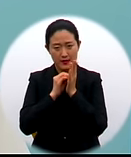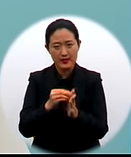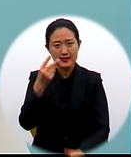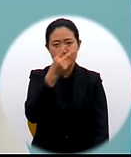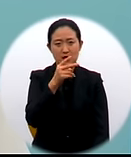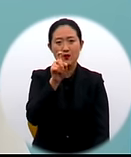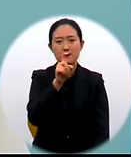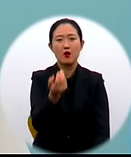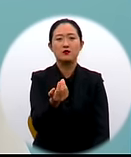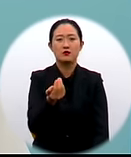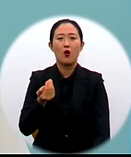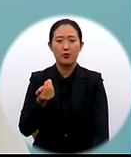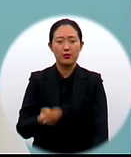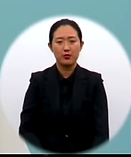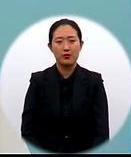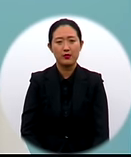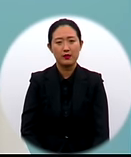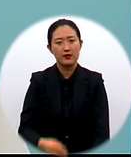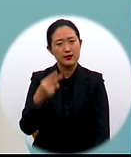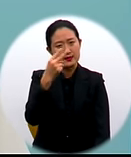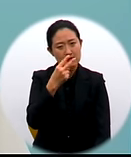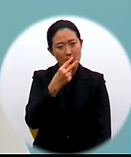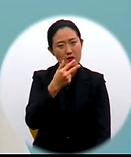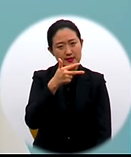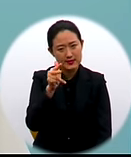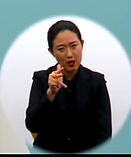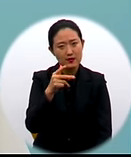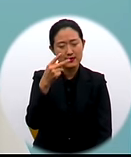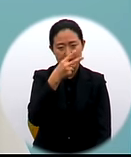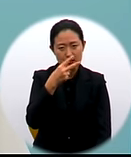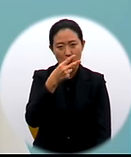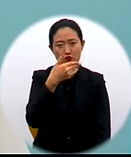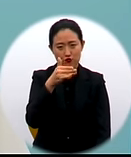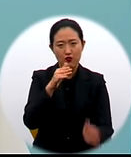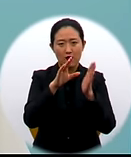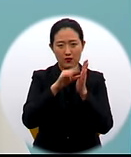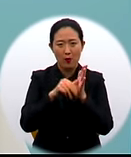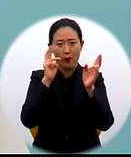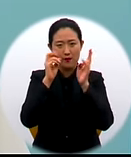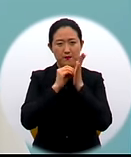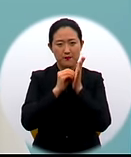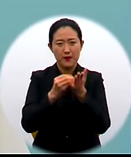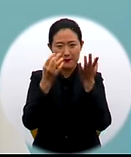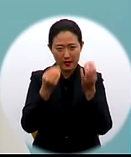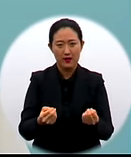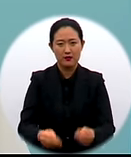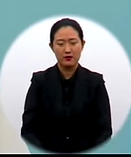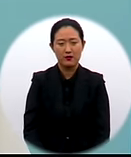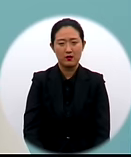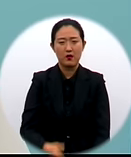시기는 2010년 전이었습니다. 2007년, 2009년 요맘때 취업을 많이